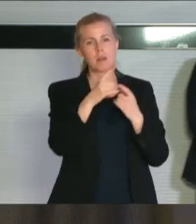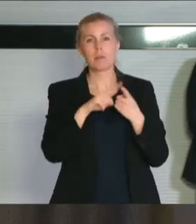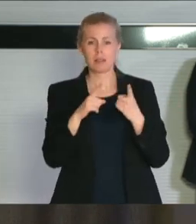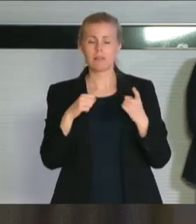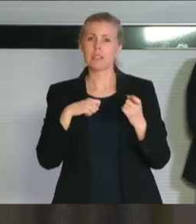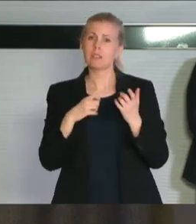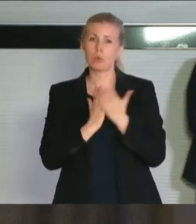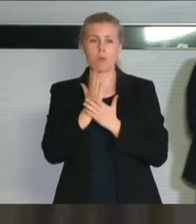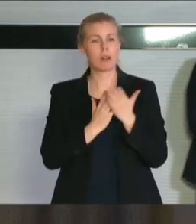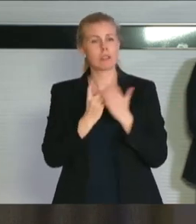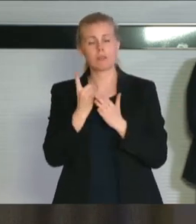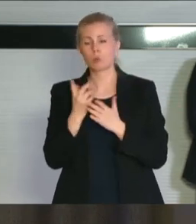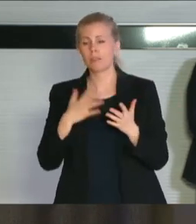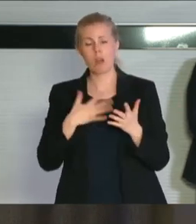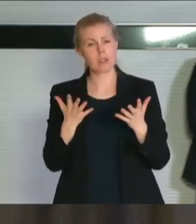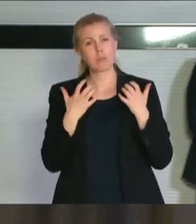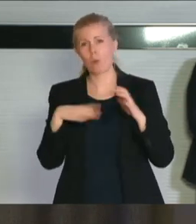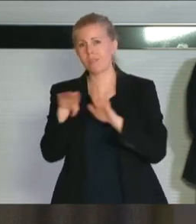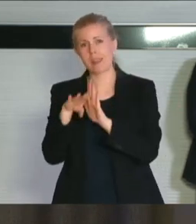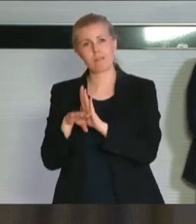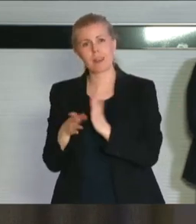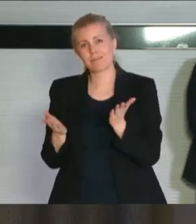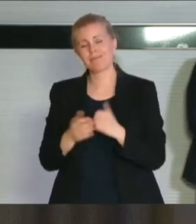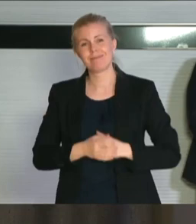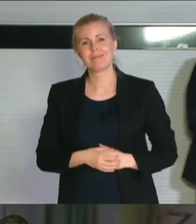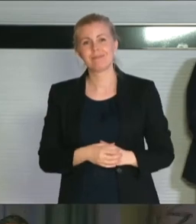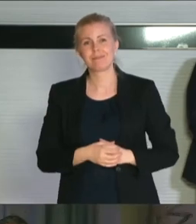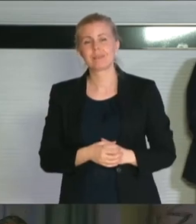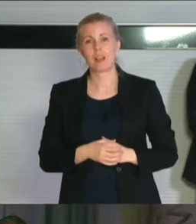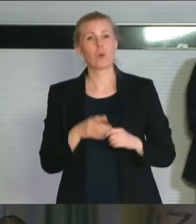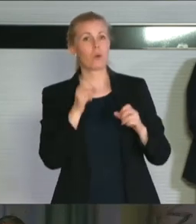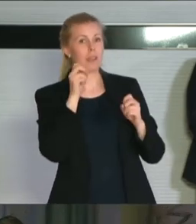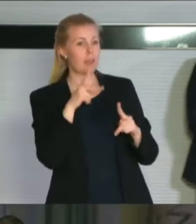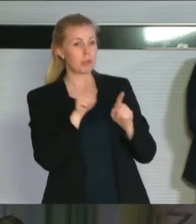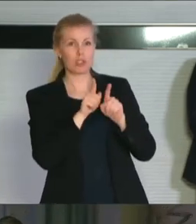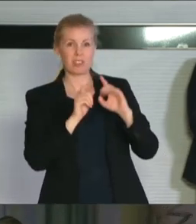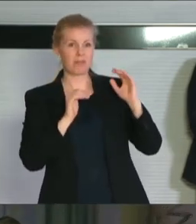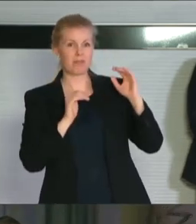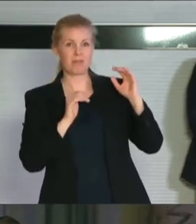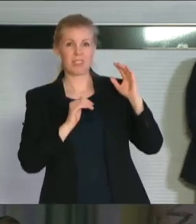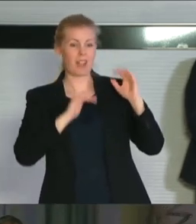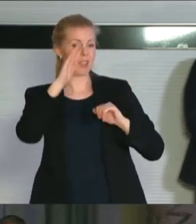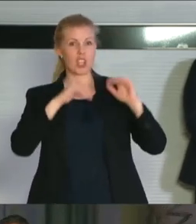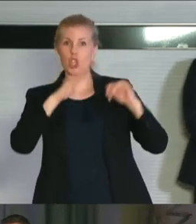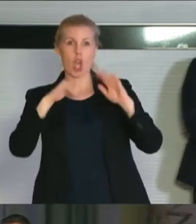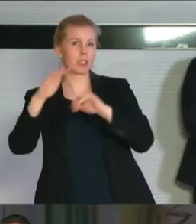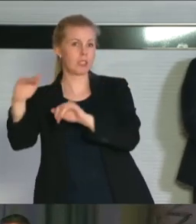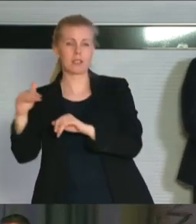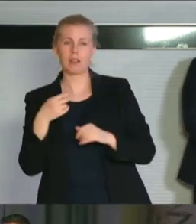vært en normal situasjon, så hadde vi ikke hatt behov for dette regelverket. Nei, det er altså ikke noen nyanser her. Nei, sånn som det er nå, så er det ingen nyanser.